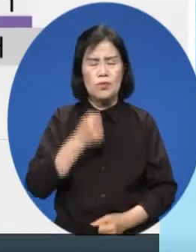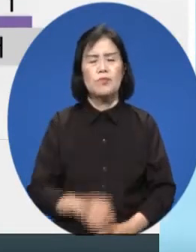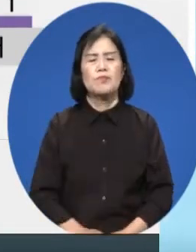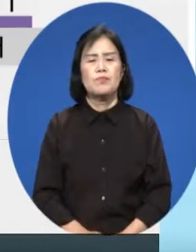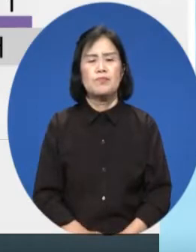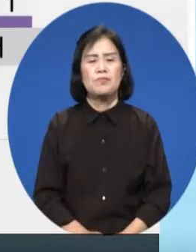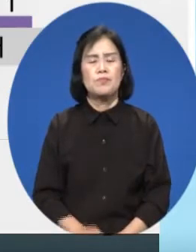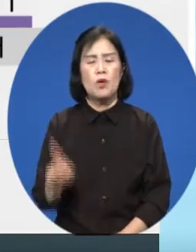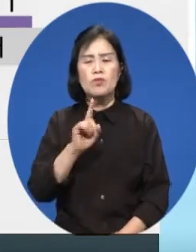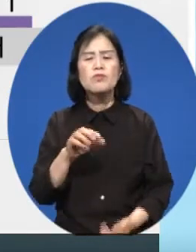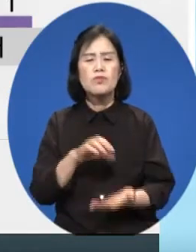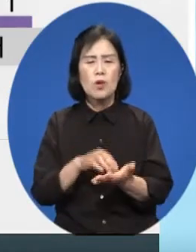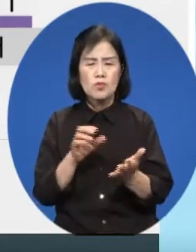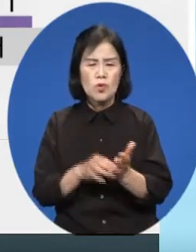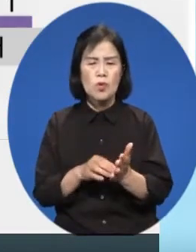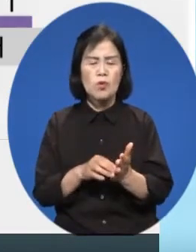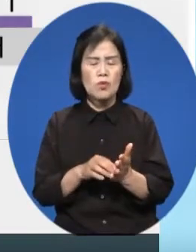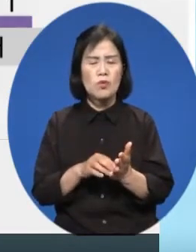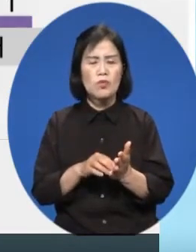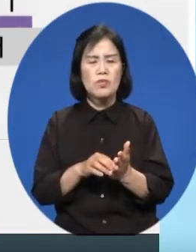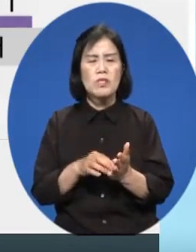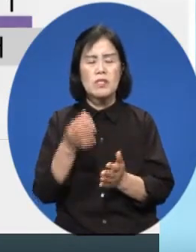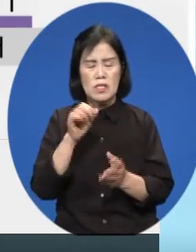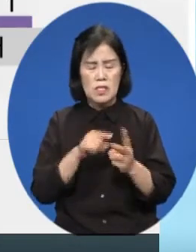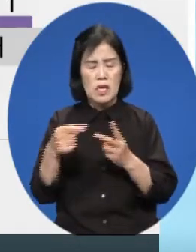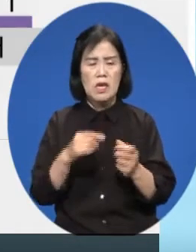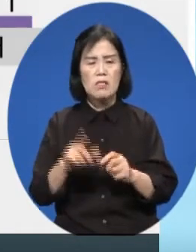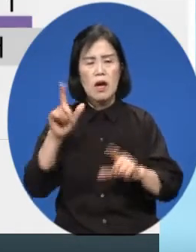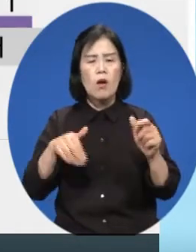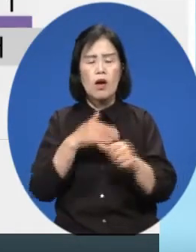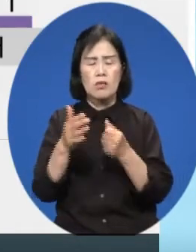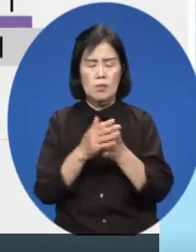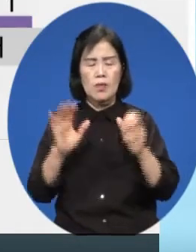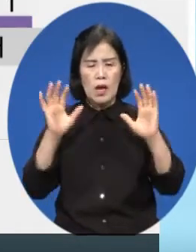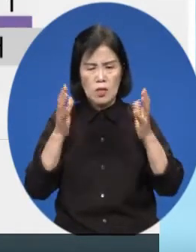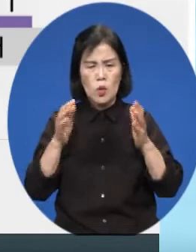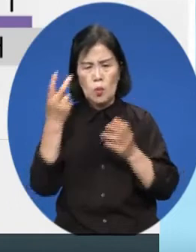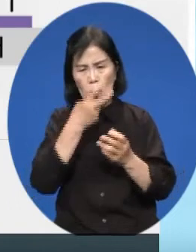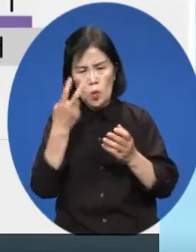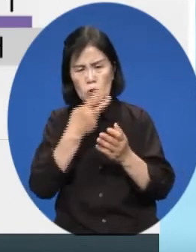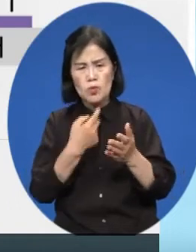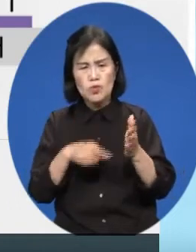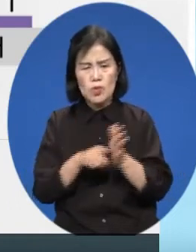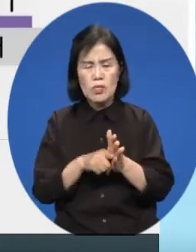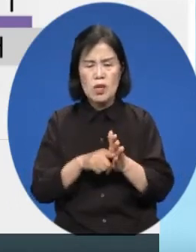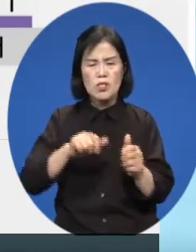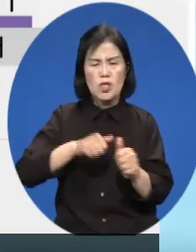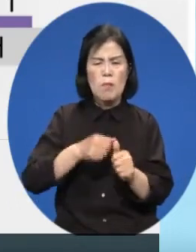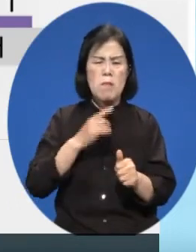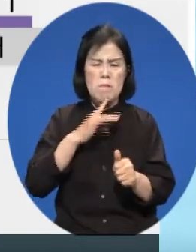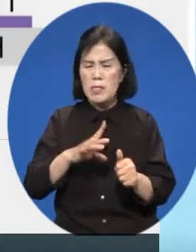어느 정도 일리가 있는 지역이라고 볼 수가 있습니다 아 상황이 이렇다 보니까 아동 어보 를 위해서는 뭐 처벌만 이은상